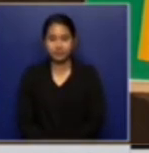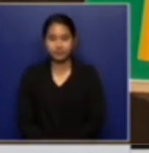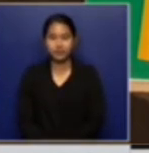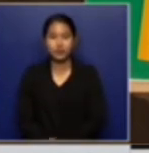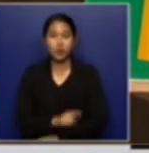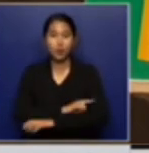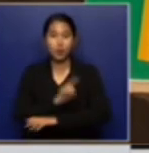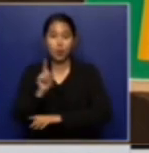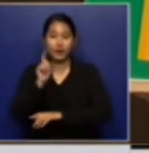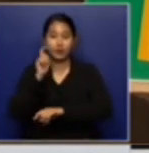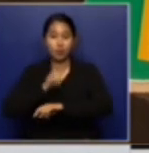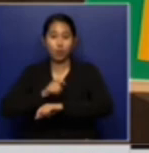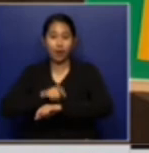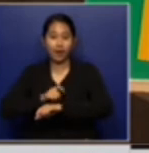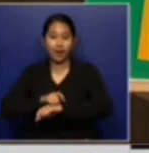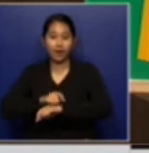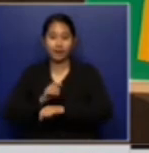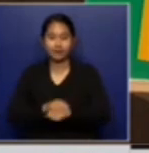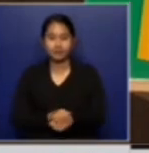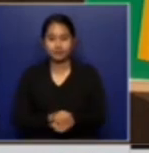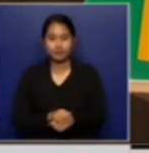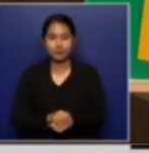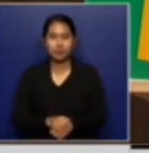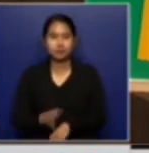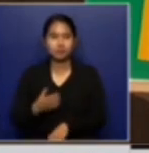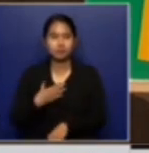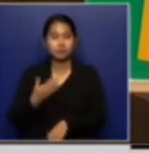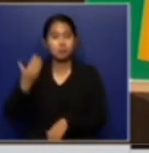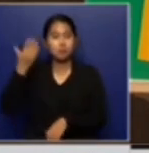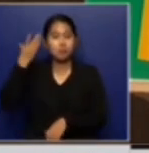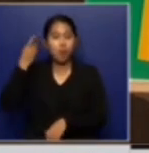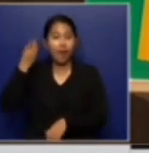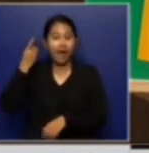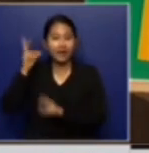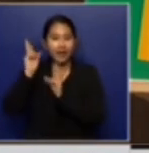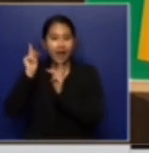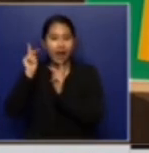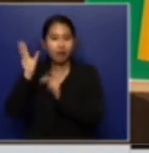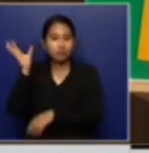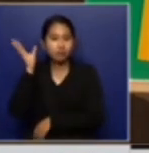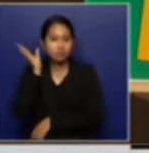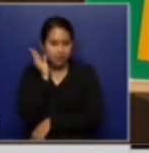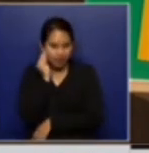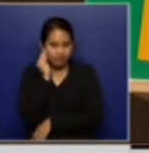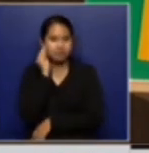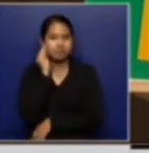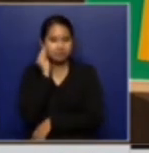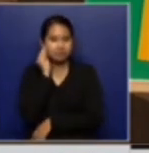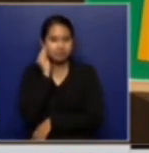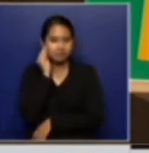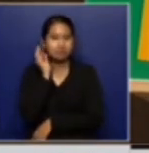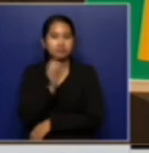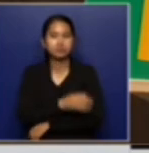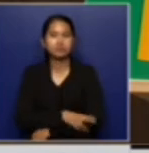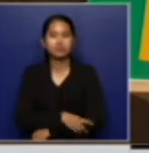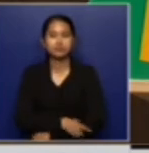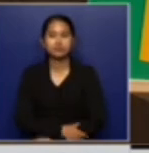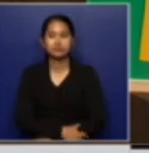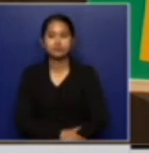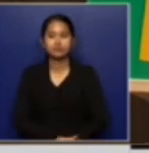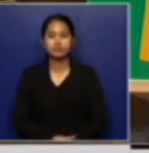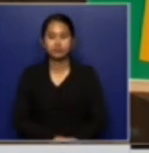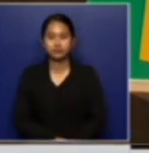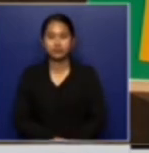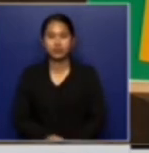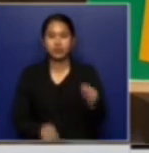ที่ผมได้รับข่าวมาเมื่อวานท่านประธานทราบรู้ไหมครับประธานครับตำบ